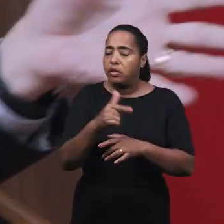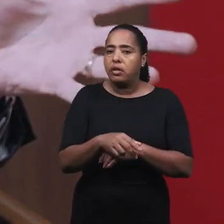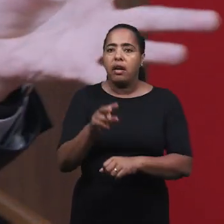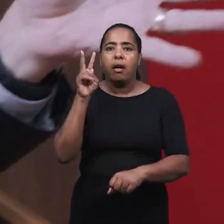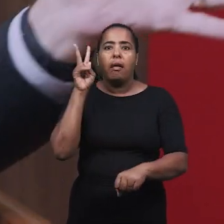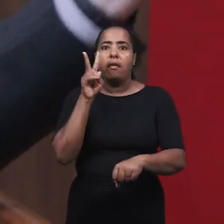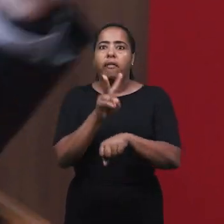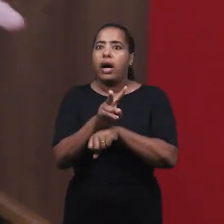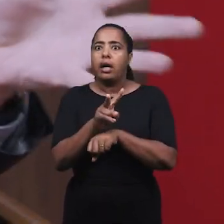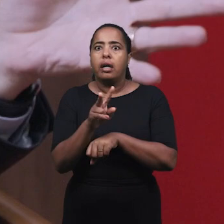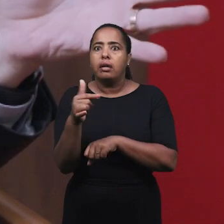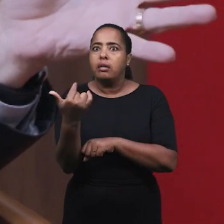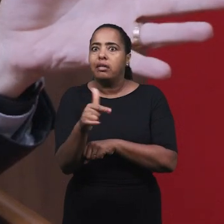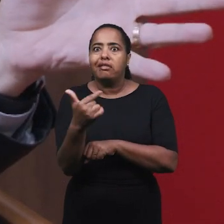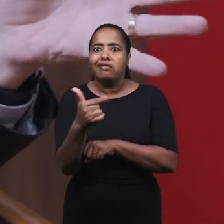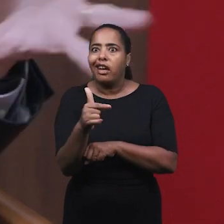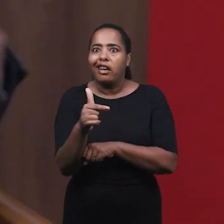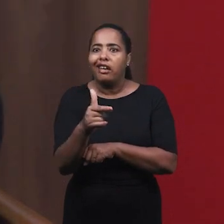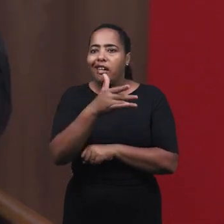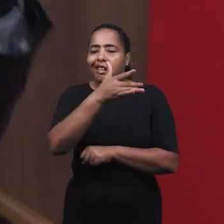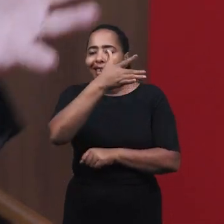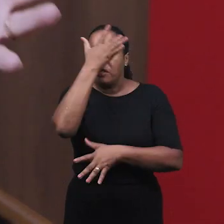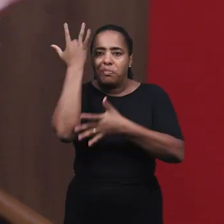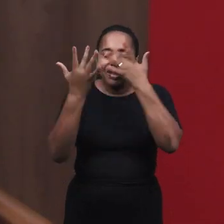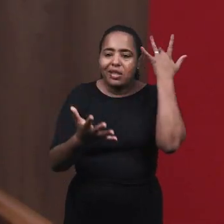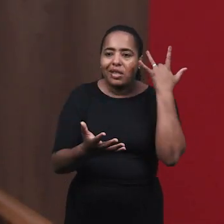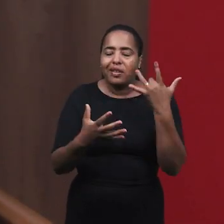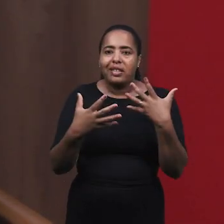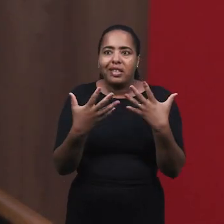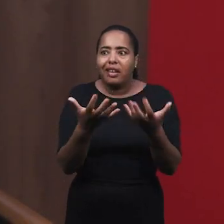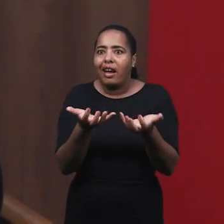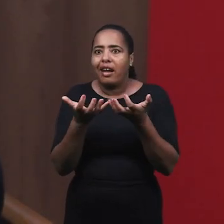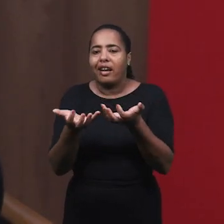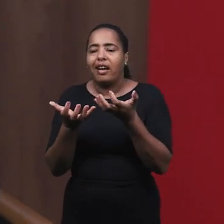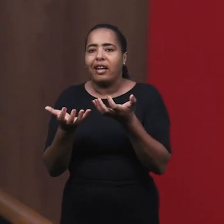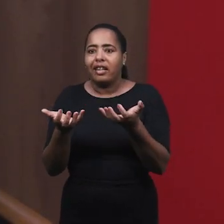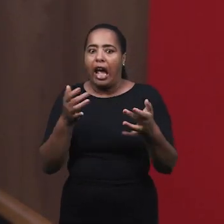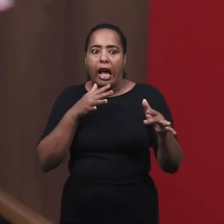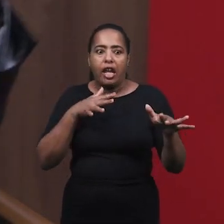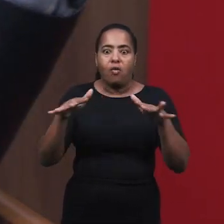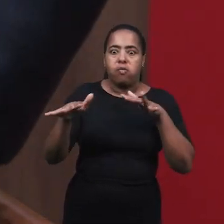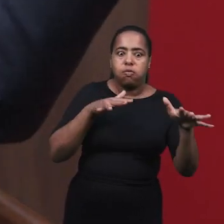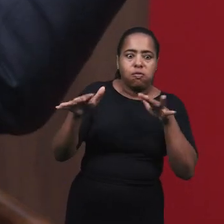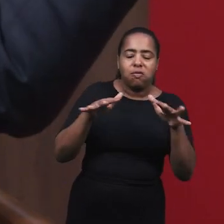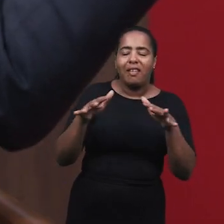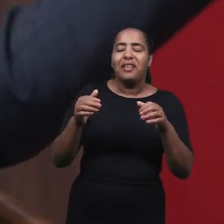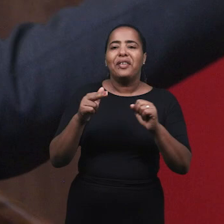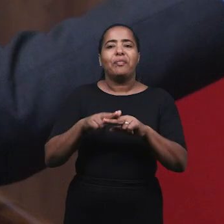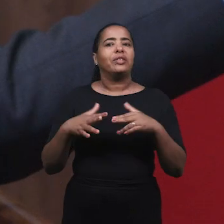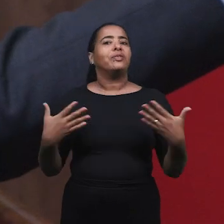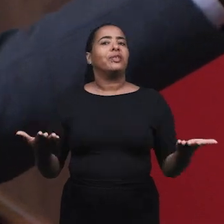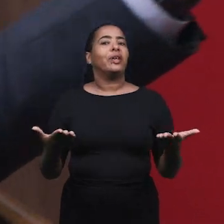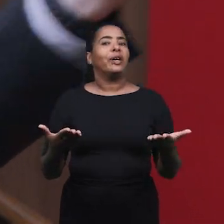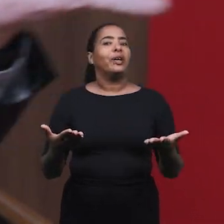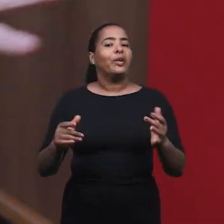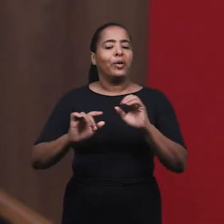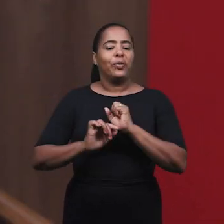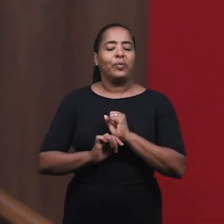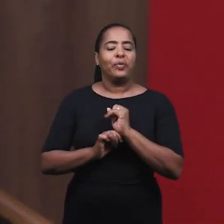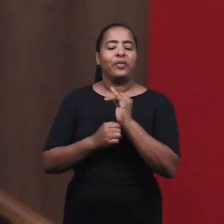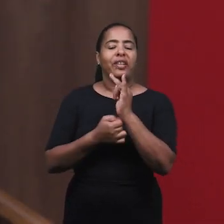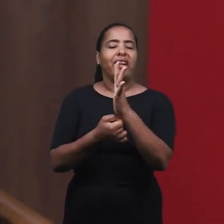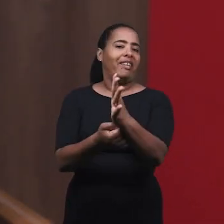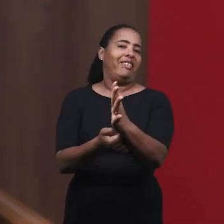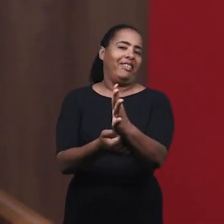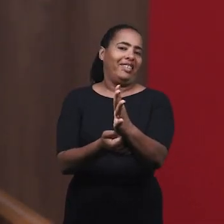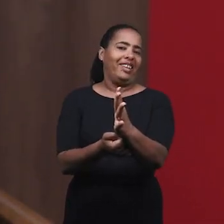peu, il n'y a plus de place, tout le monde veut, et les personnes se mobilisent. Pourquoi? Parce que le mystère, il est